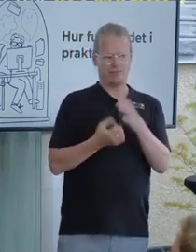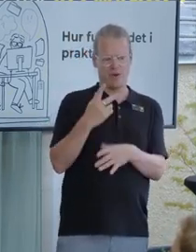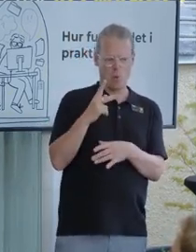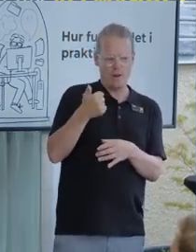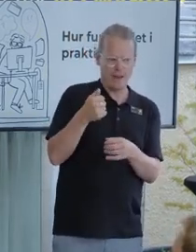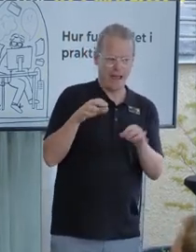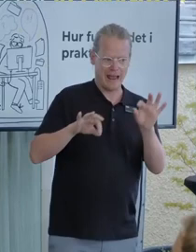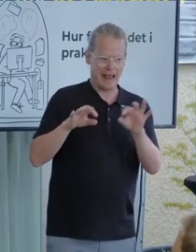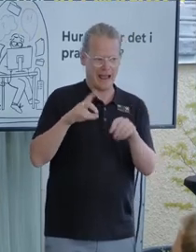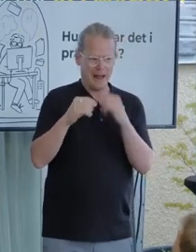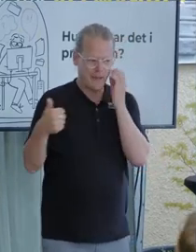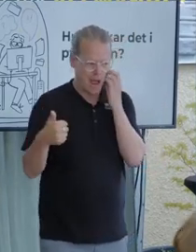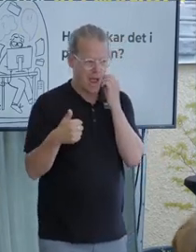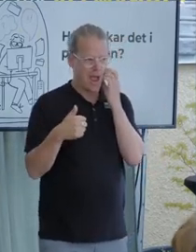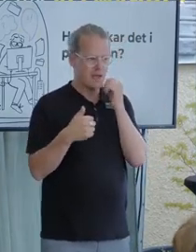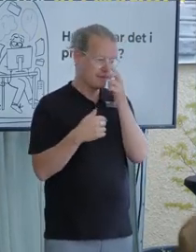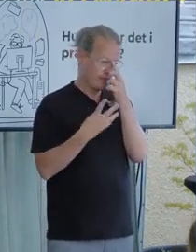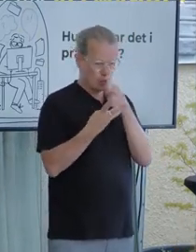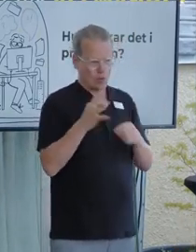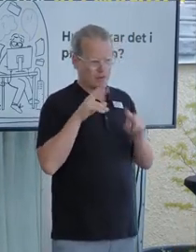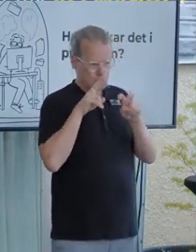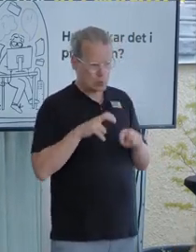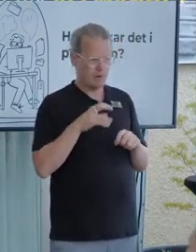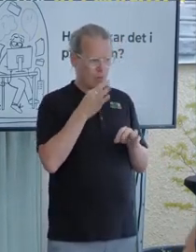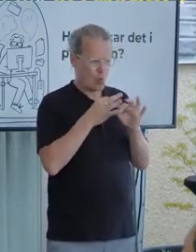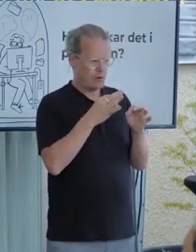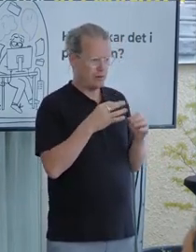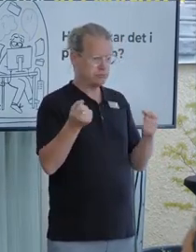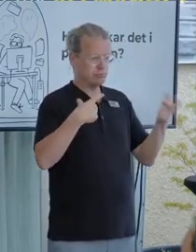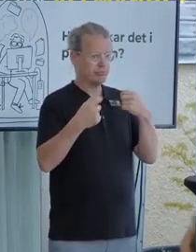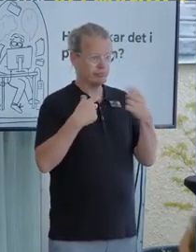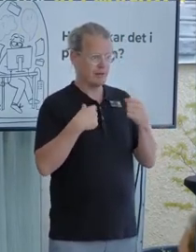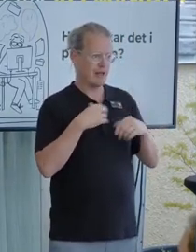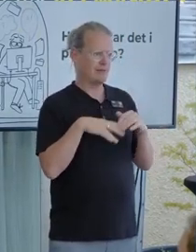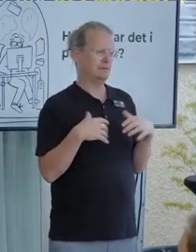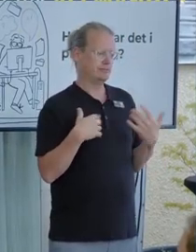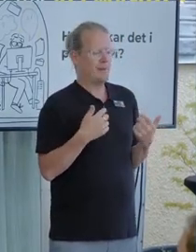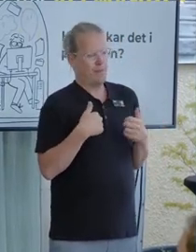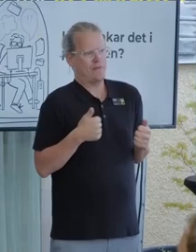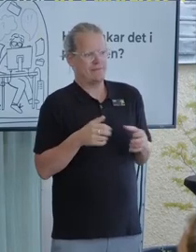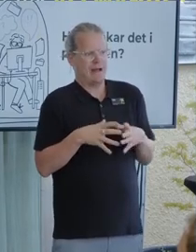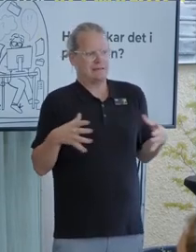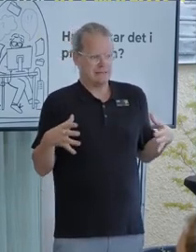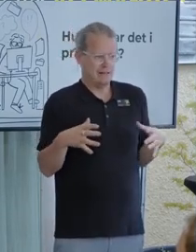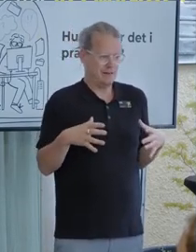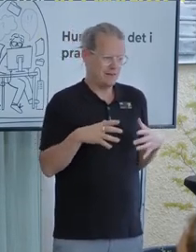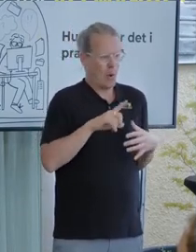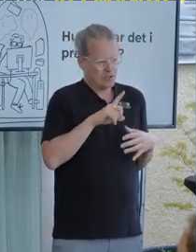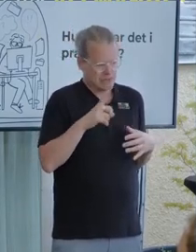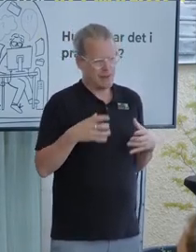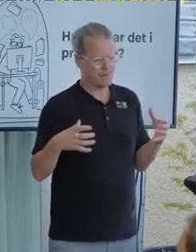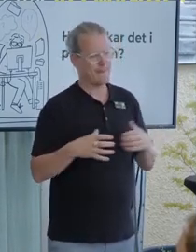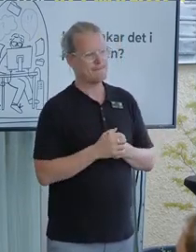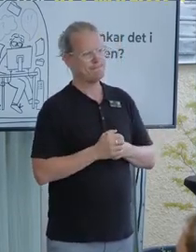veckan som vi ska hantera. Så vi behöver liksom växa stegvis, och då, ja, men är det här någonting som man